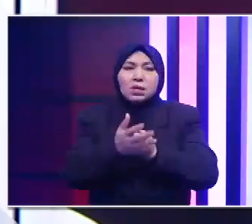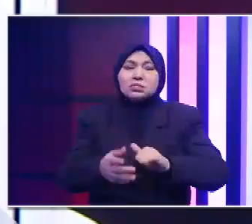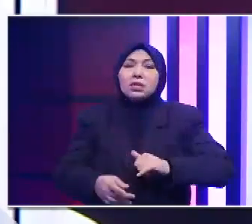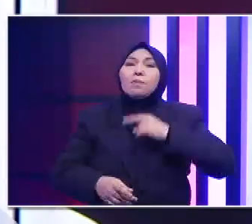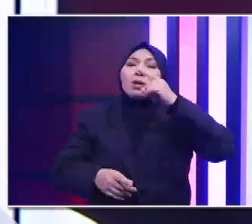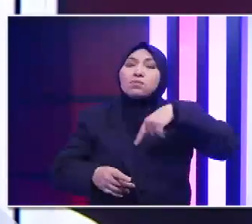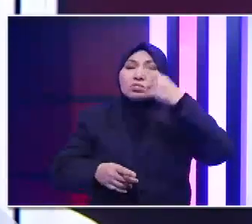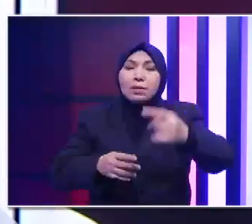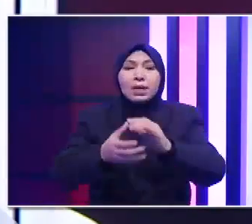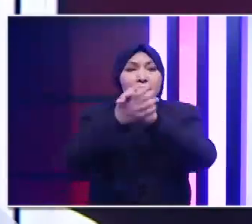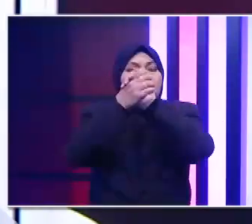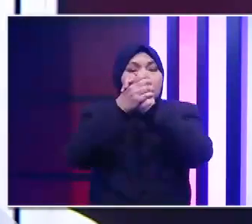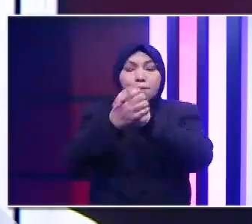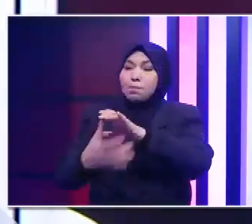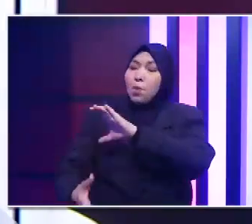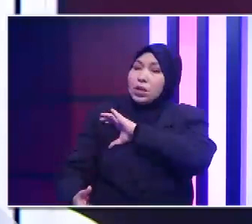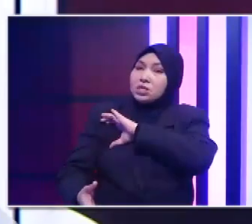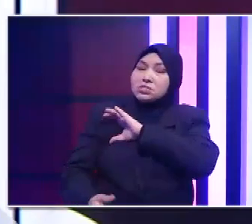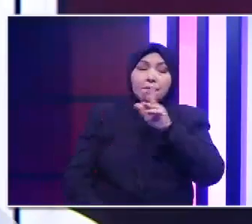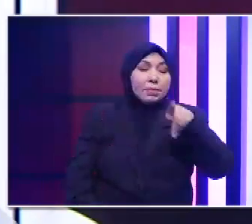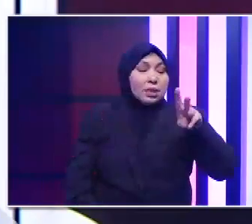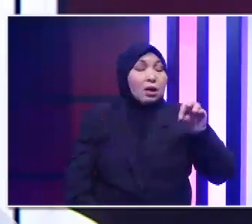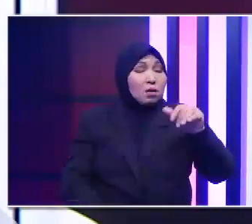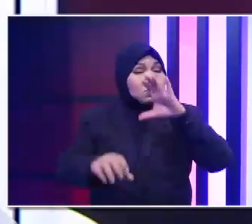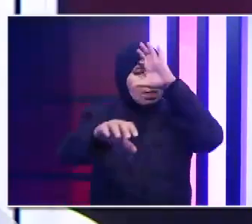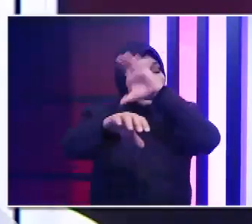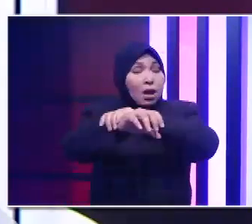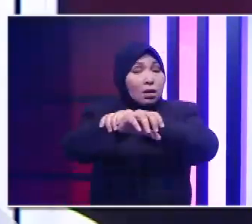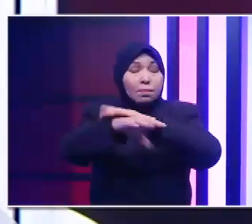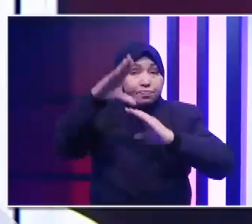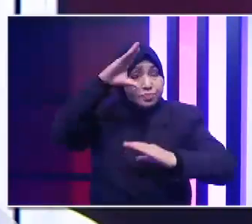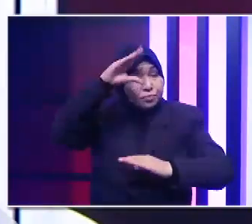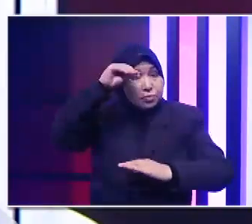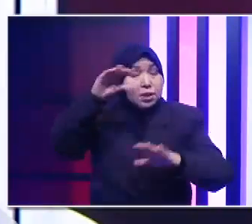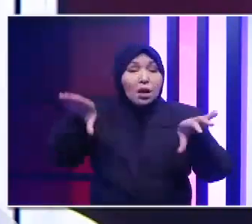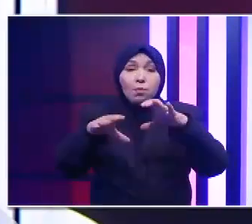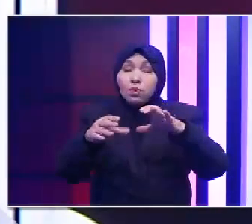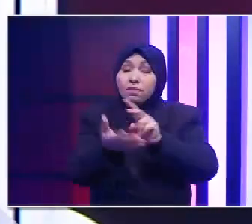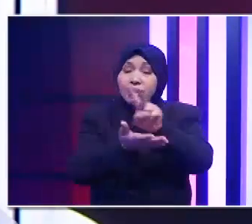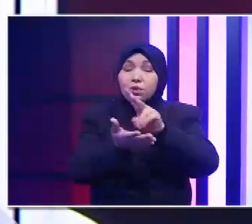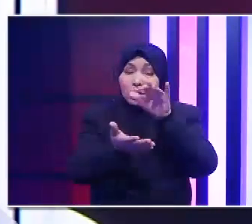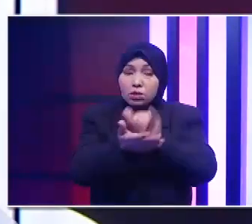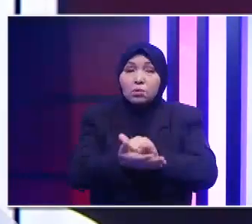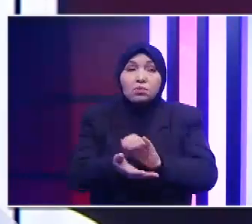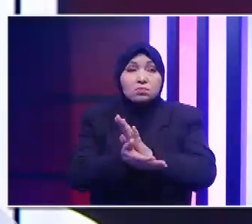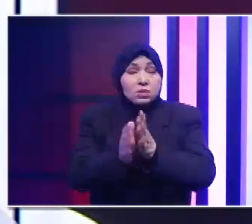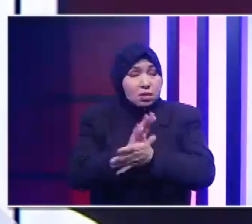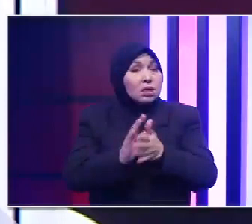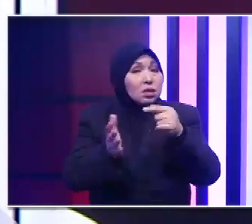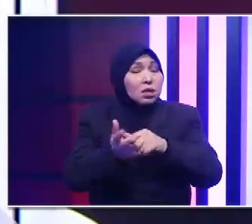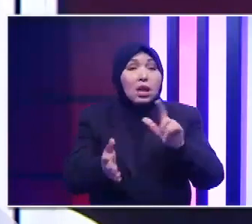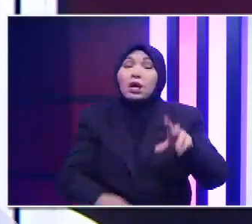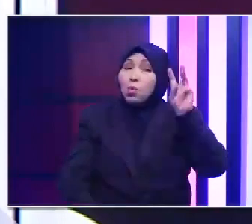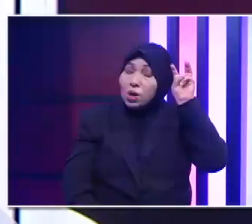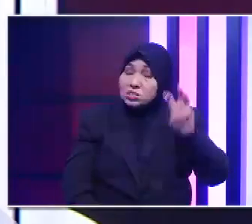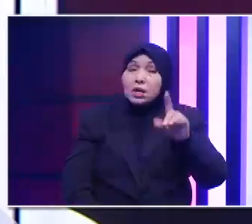tahniah kepada polis diraja Malaysia kredit telah menangkap lelaki yang membuat video tersebut dan di inilah Dia